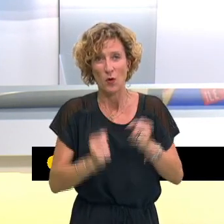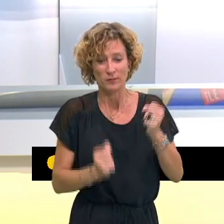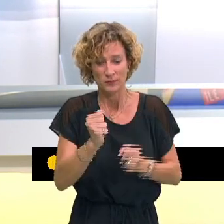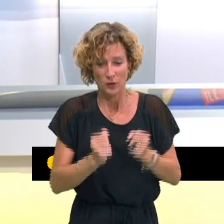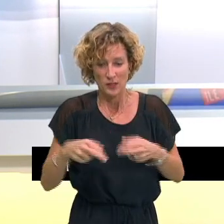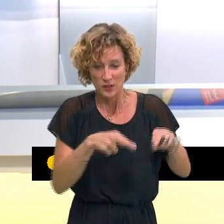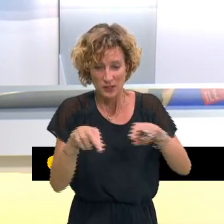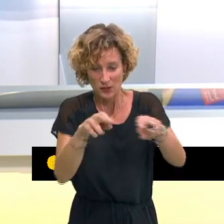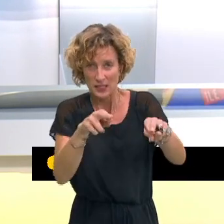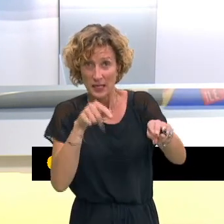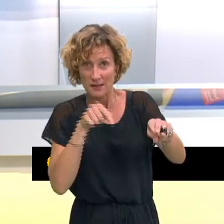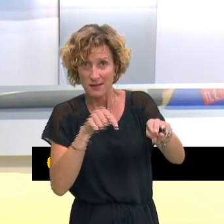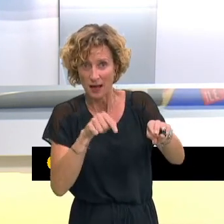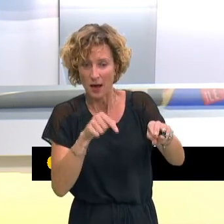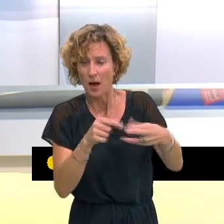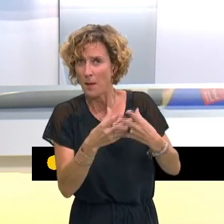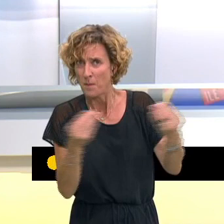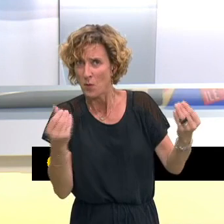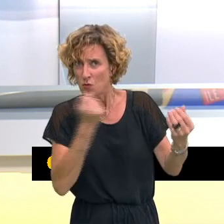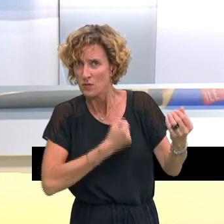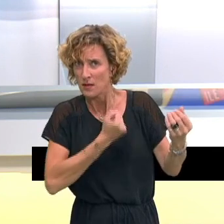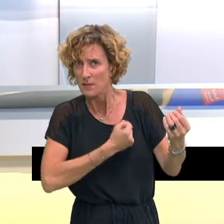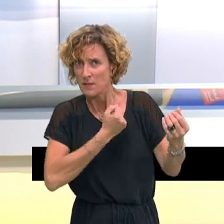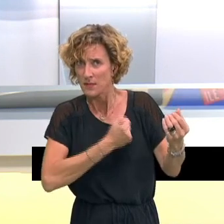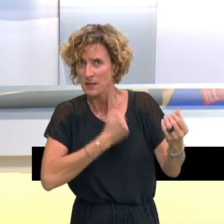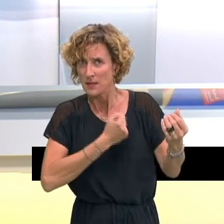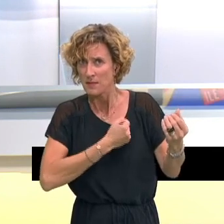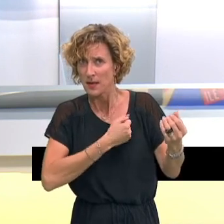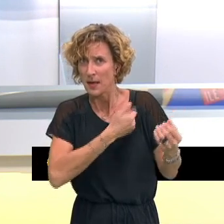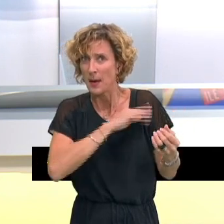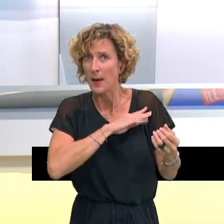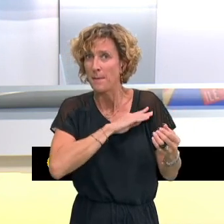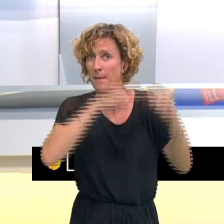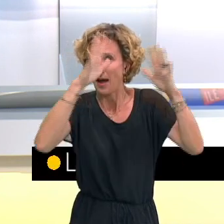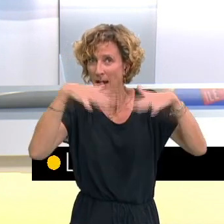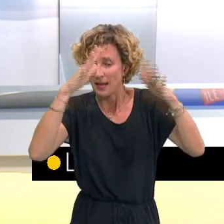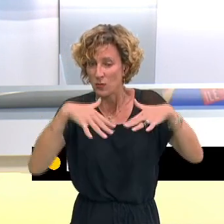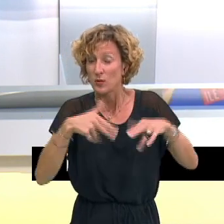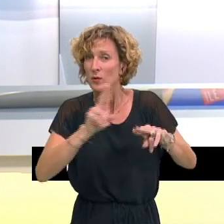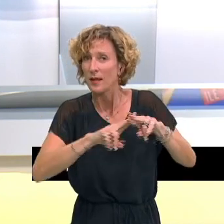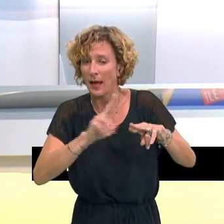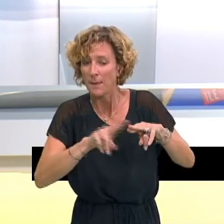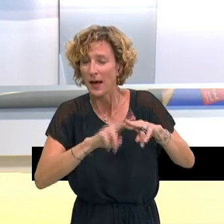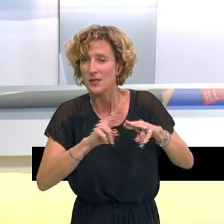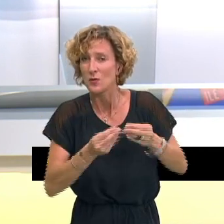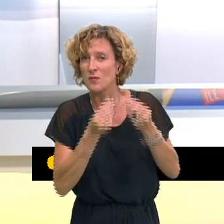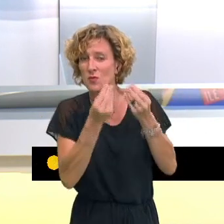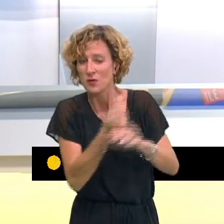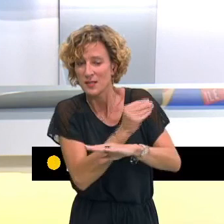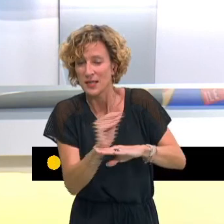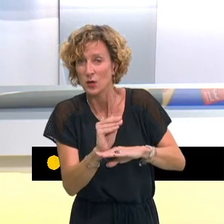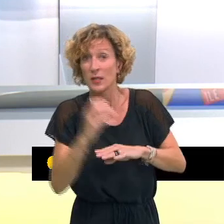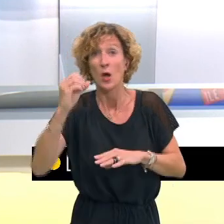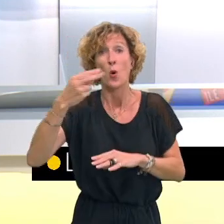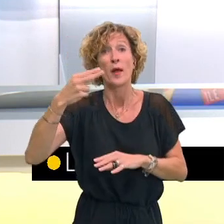itinéraires qui ont subi pour certains beaucoup de dégâts lors des dernières pluies. Alors pour les remettre en état et assurer la sécurité des raiders, l'ONF a